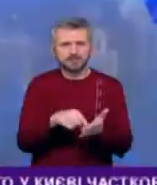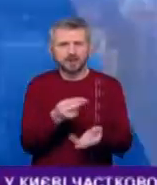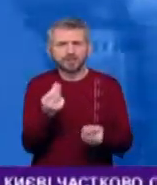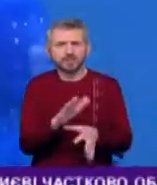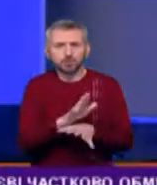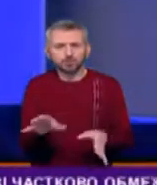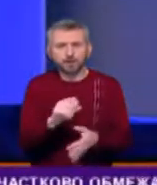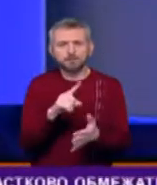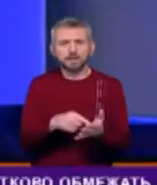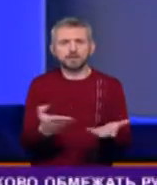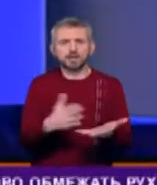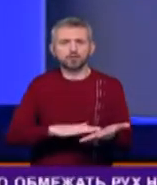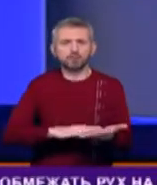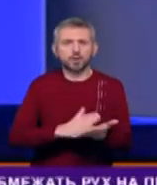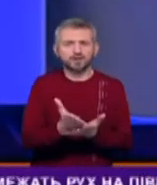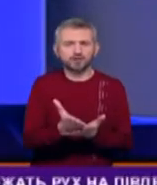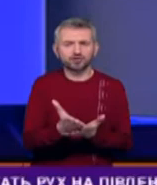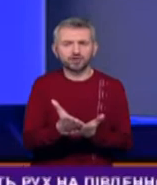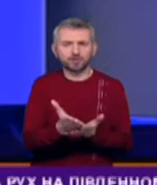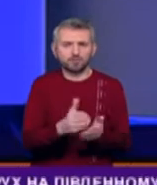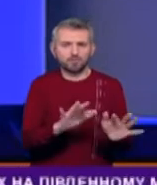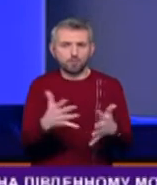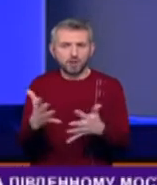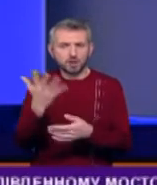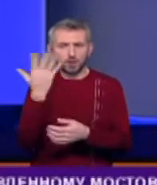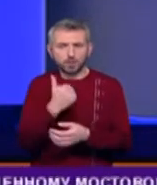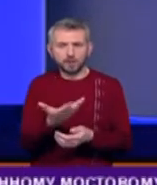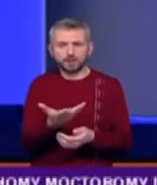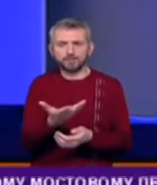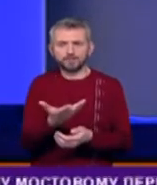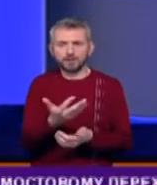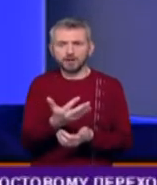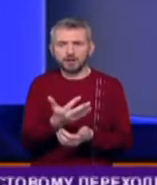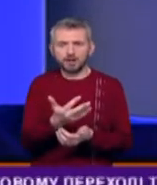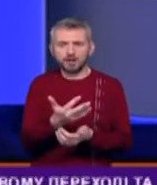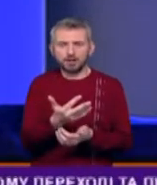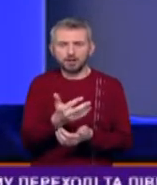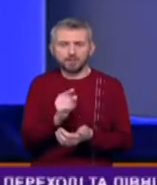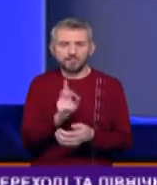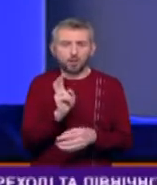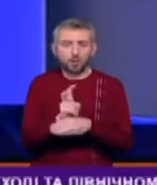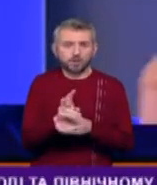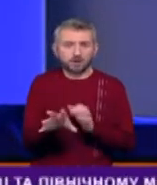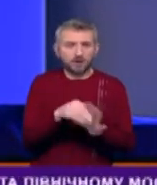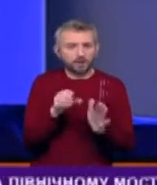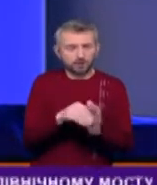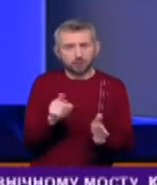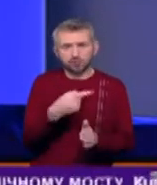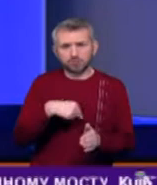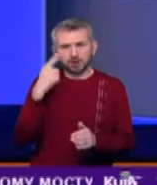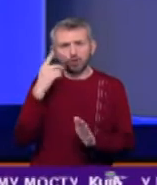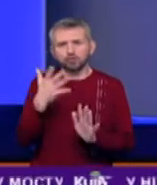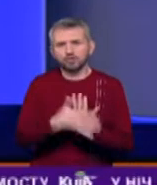питання, очевидно, в якихось політичних моментах, коли виходите на вибори десь, ну, щоб ми розуміли,